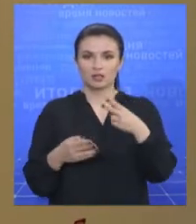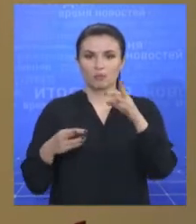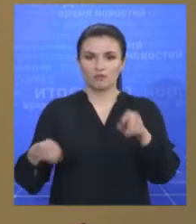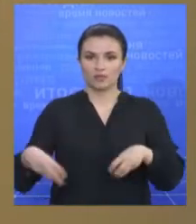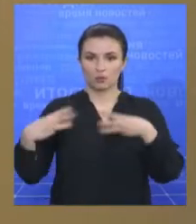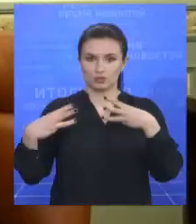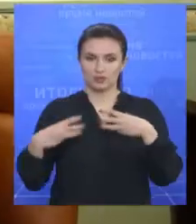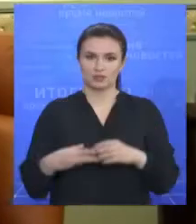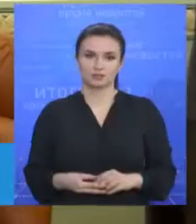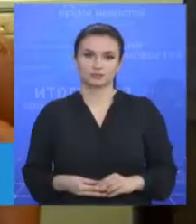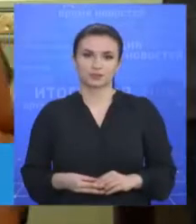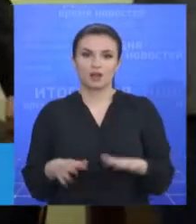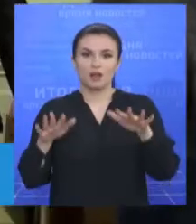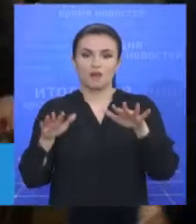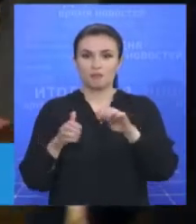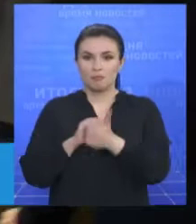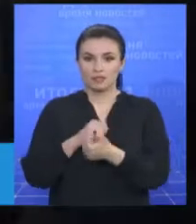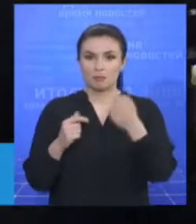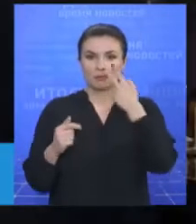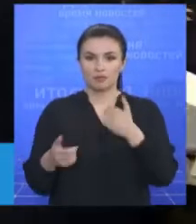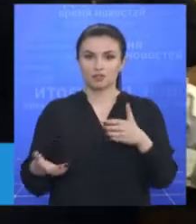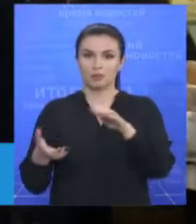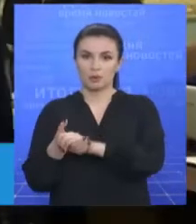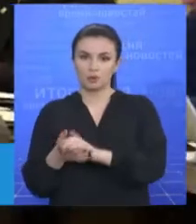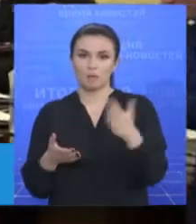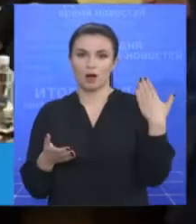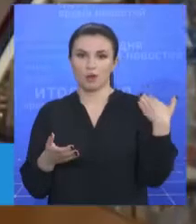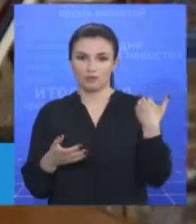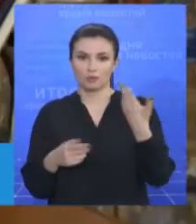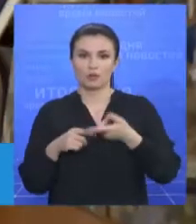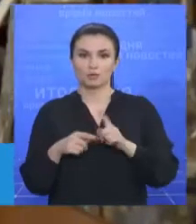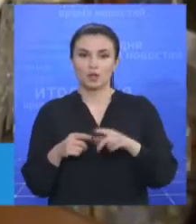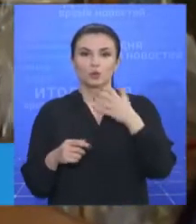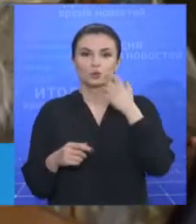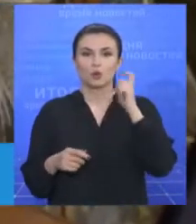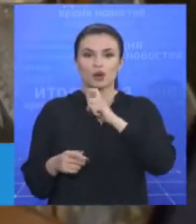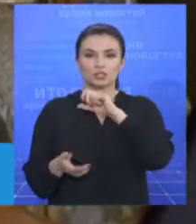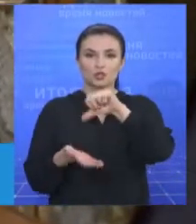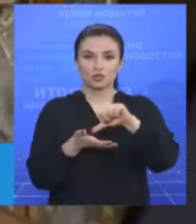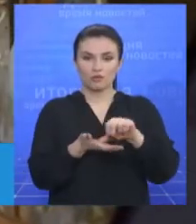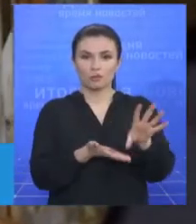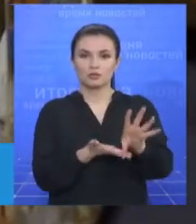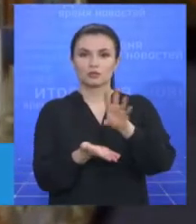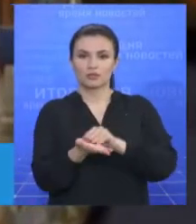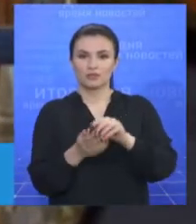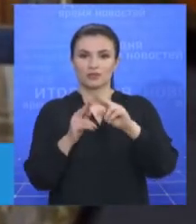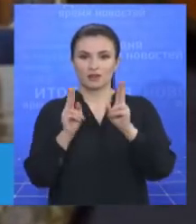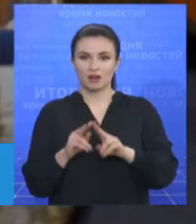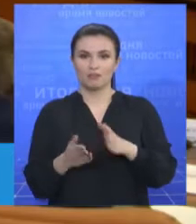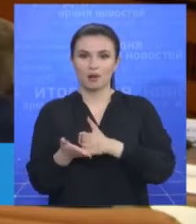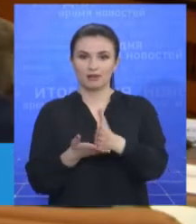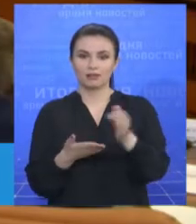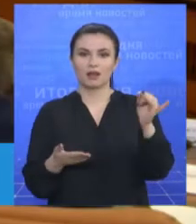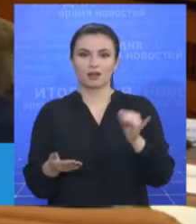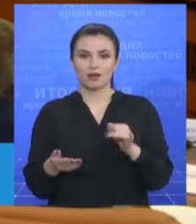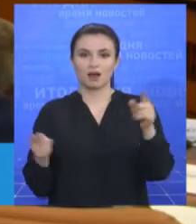по видеосвязи. Вместо привычного рукопожатия – похлопывание по плечу. Некоторые южноуральские чиновники последовали примеру федеральных